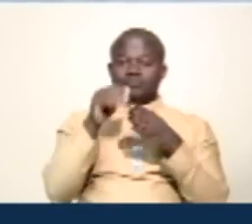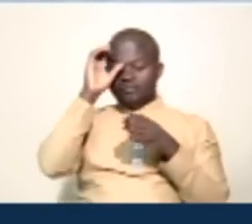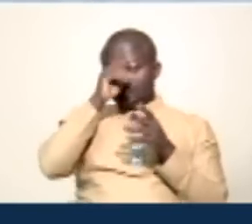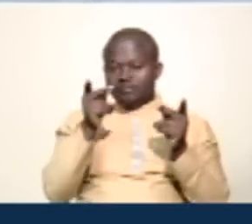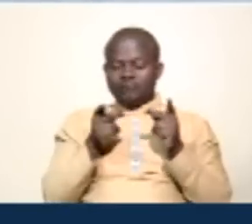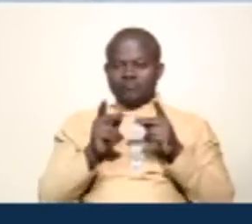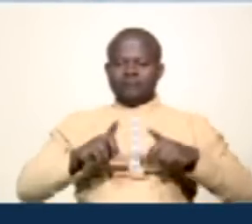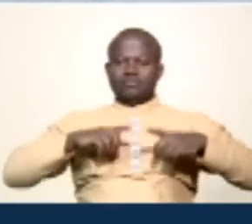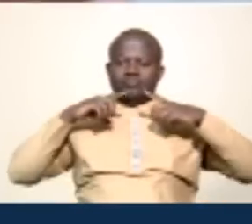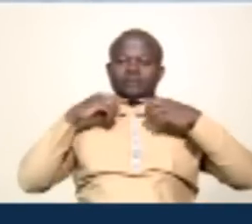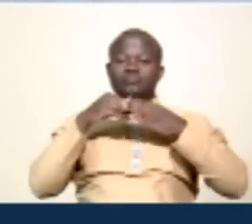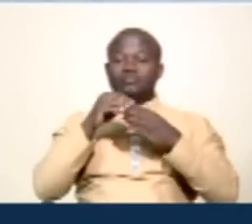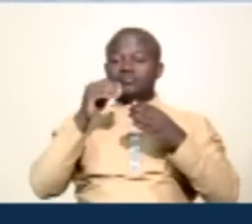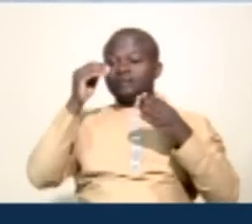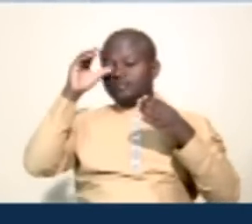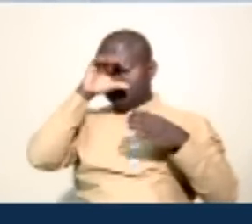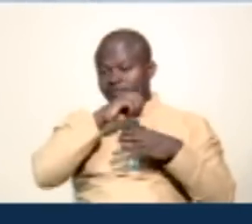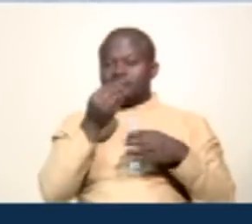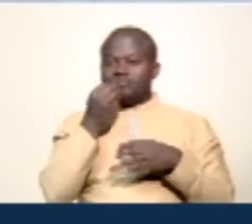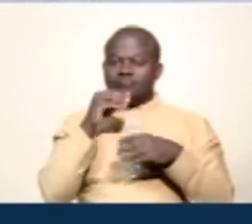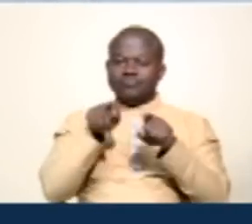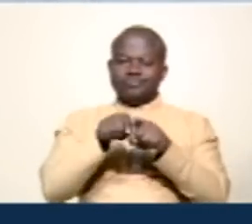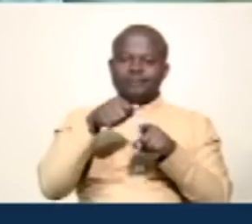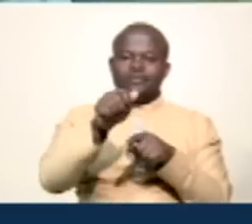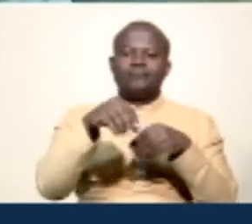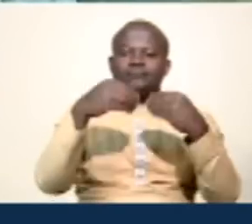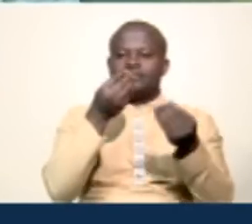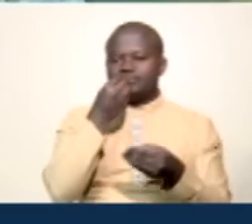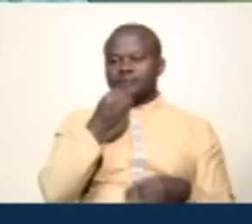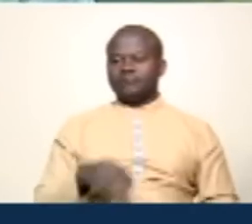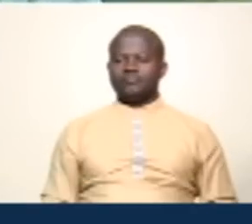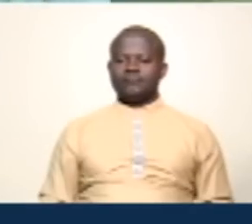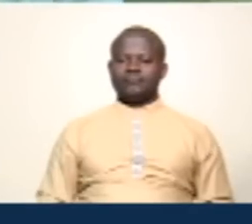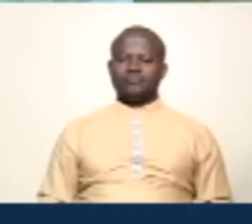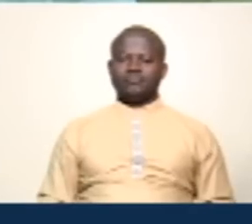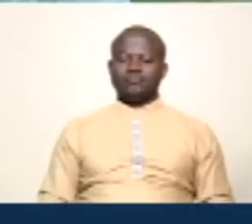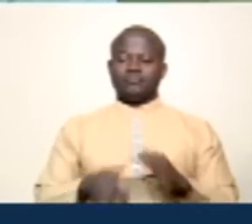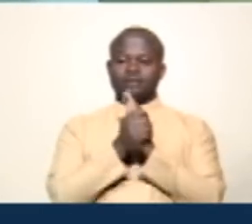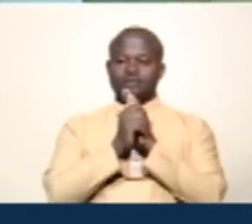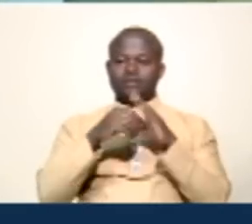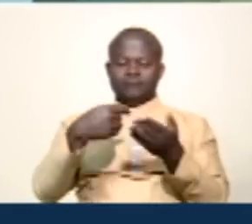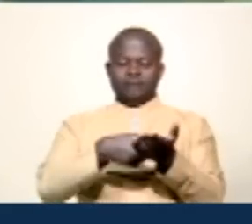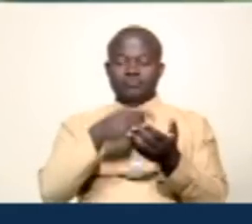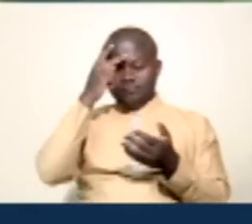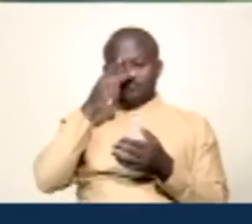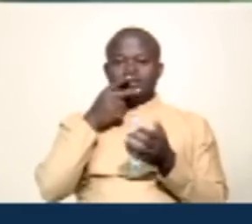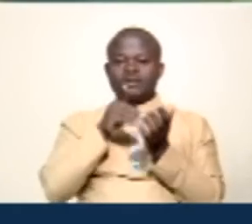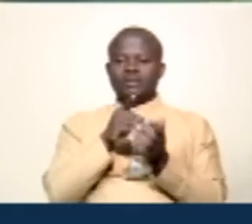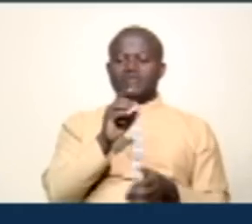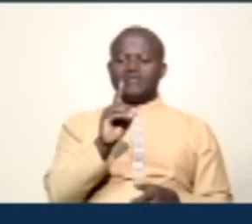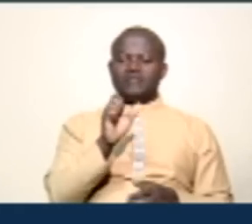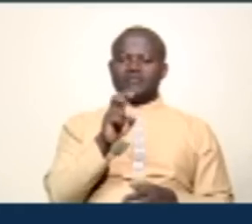tukabashakiraho kuba uwo wabuze ibyo kurya nawe nuko turamugaburira Inzobere mu buvuzi bw'ababyeyi Dr. David